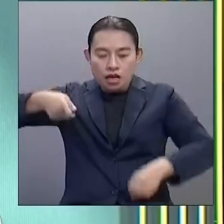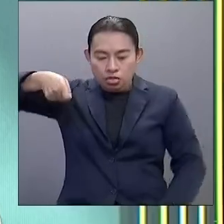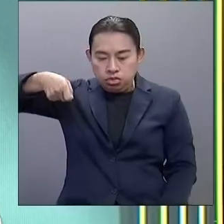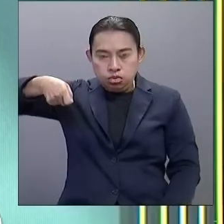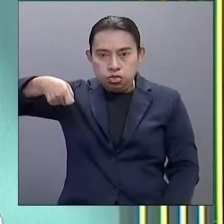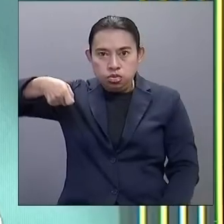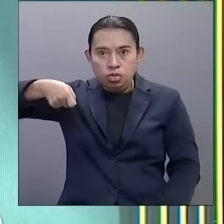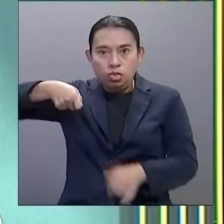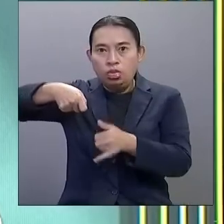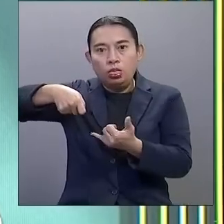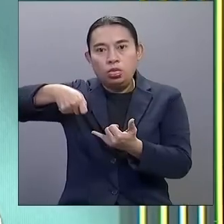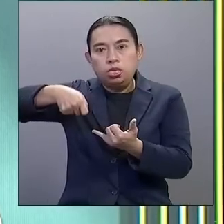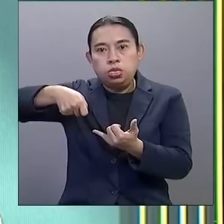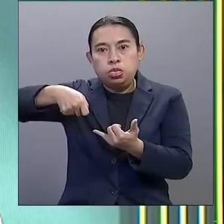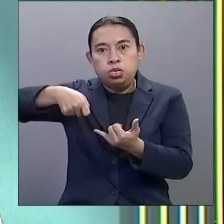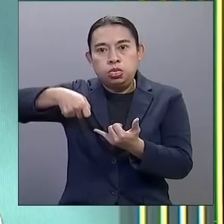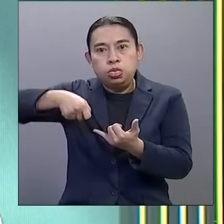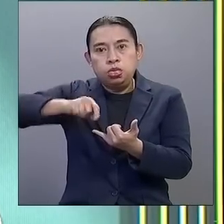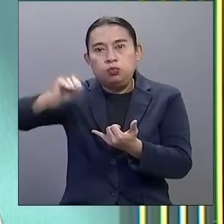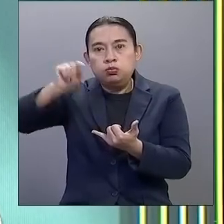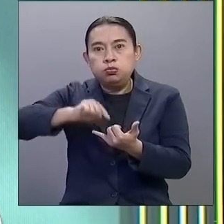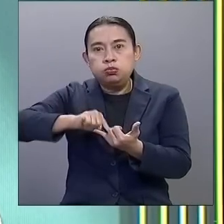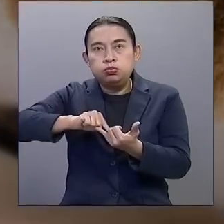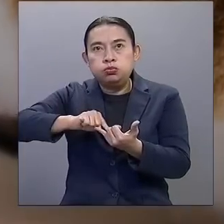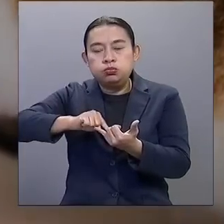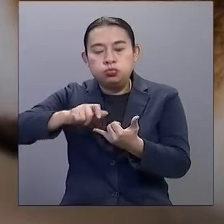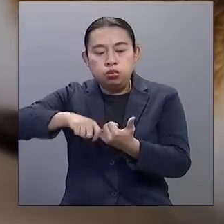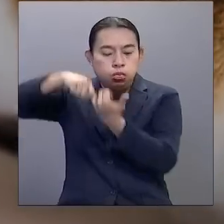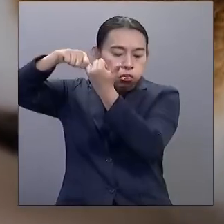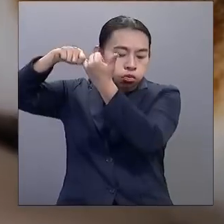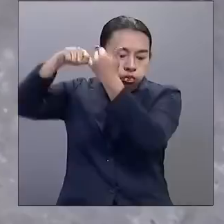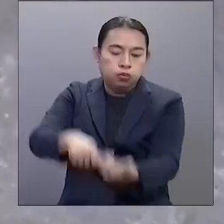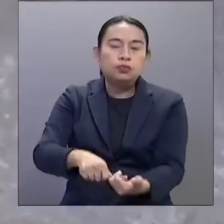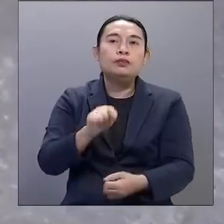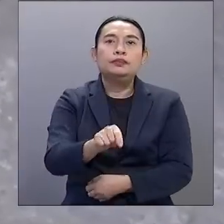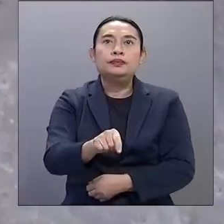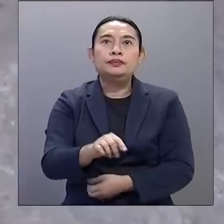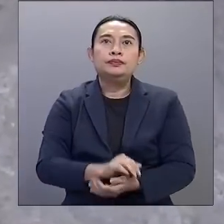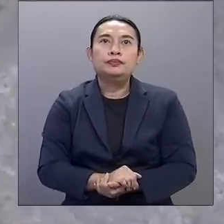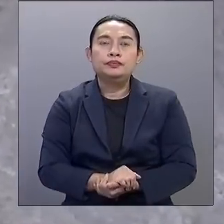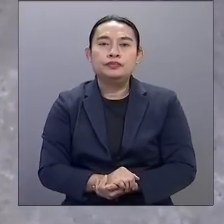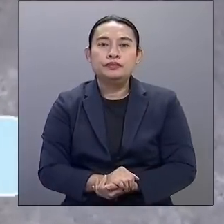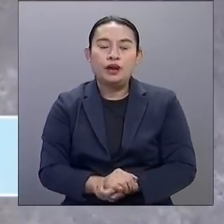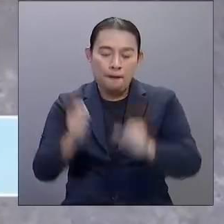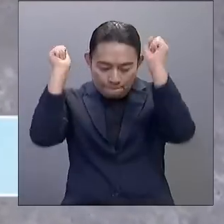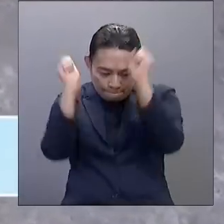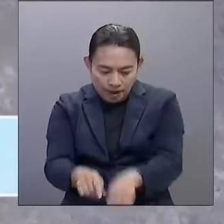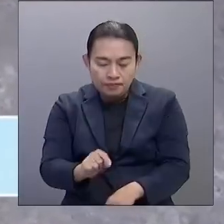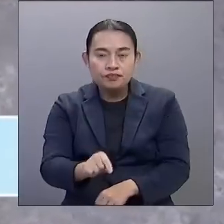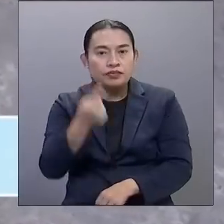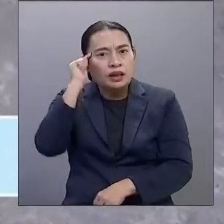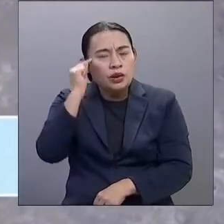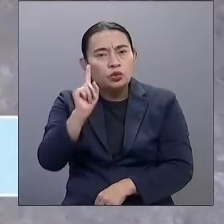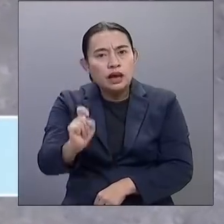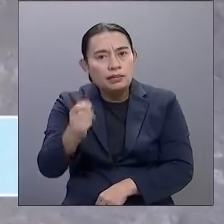มันนิ่งไปแล้วมันต่อสู้ขัดขืนอะไรไม่ได้อยู่แล้วนะครับยังไปฟาดลงพื้นเนี่ยอันนี้เอาแค่ว่าไม่ต้องฟาดลงพื้นอันนั้นมันจะตายหรือเปล่ายังไม่รู้